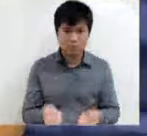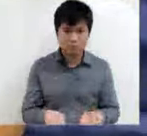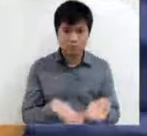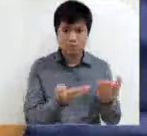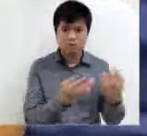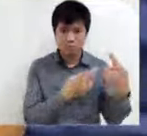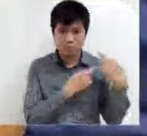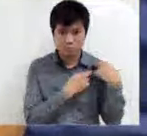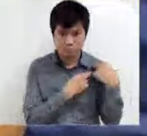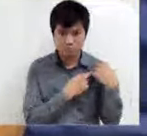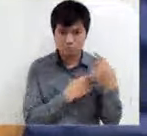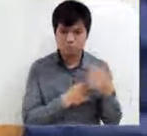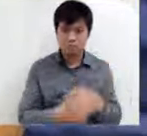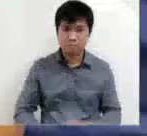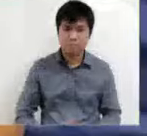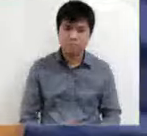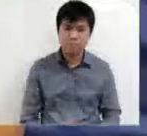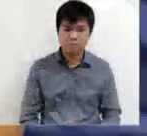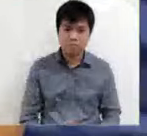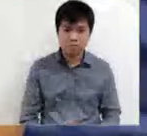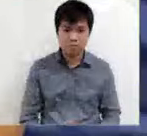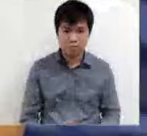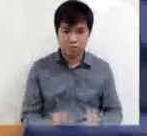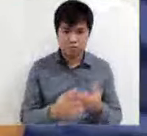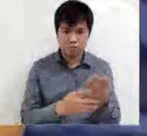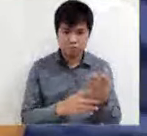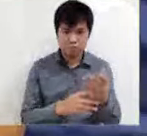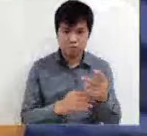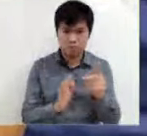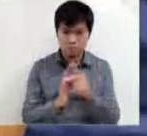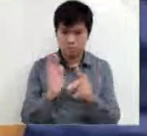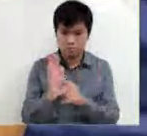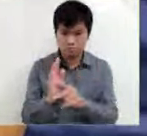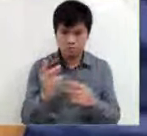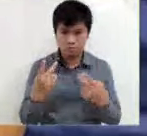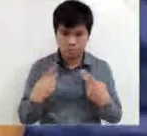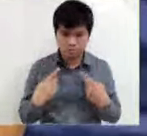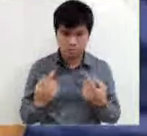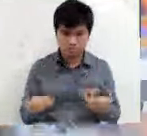in the world through the existing protocols that we have with other coast guards.